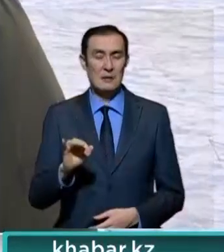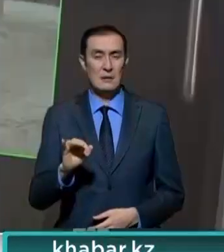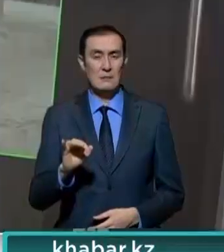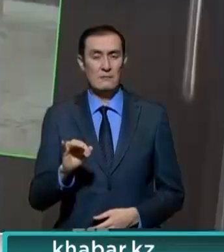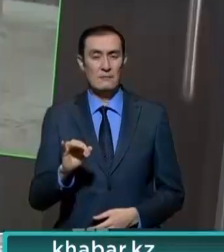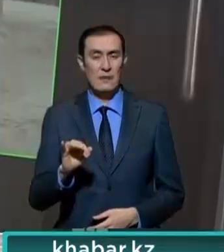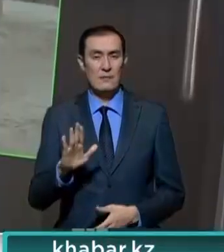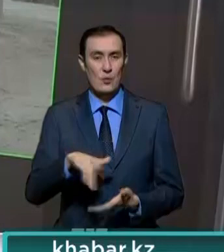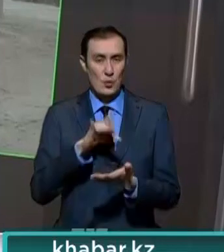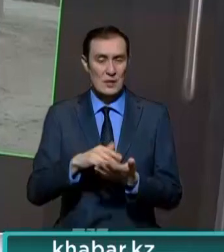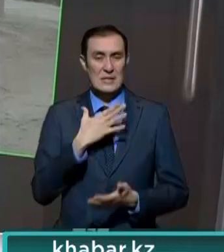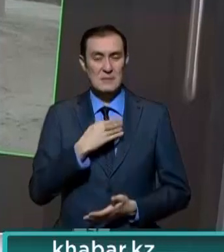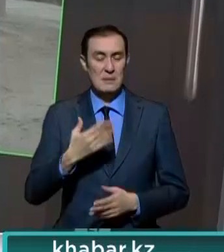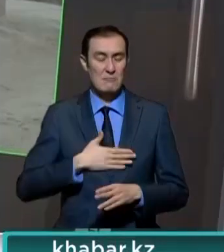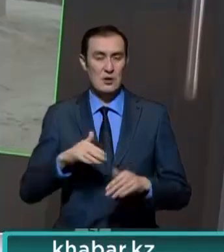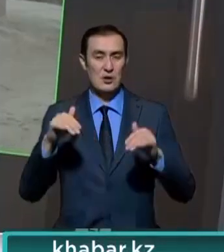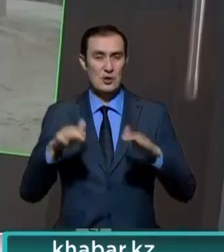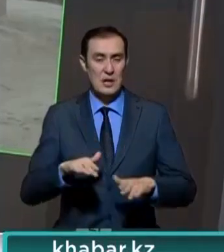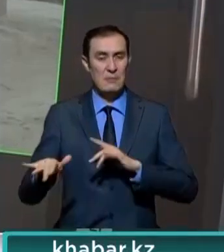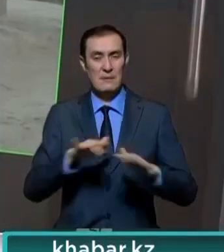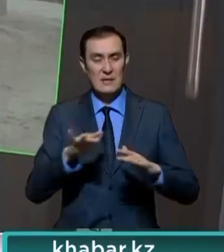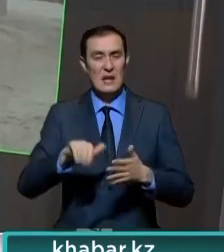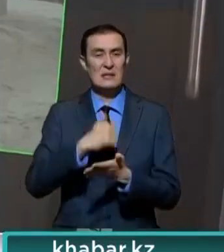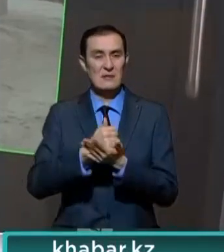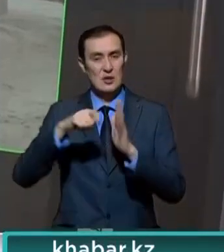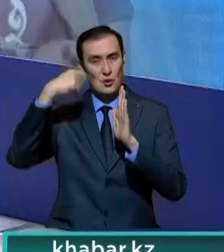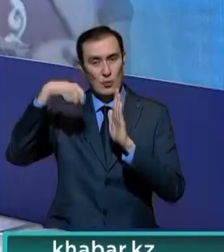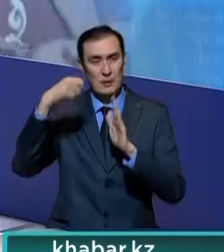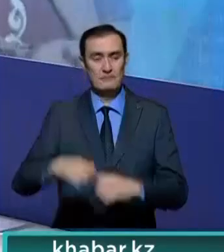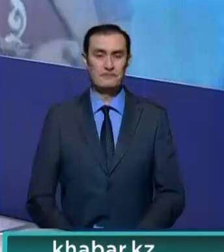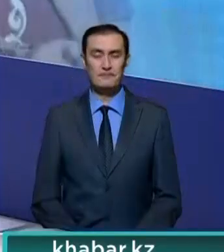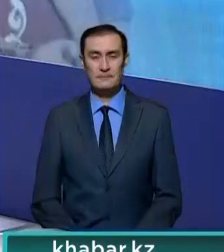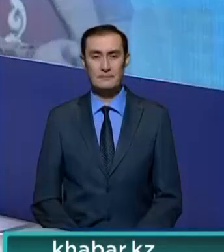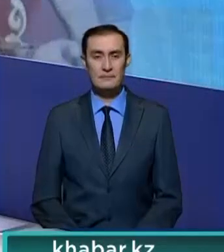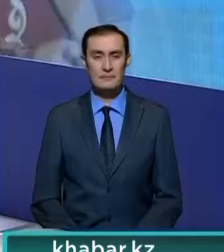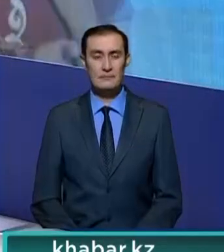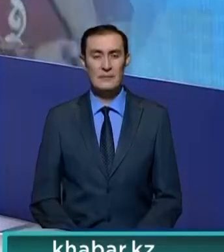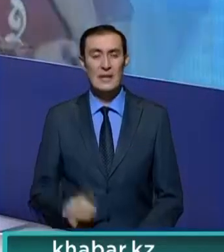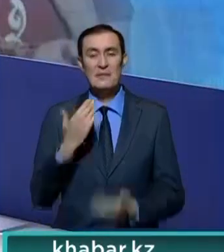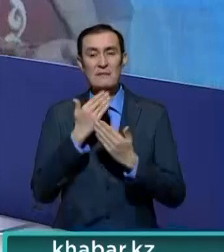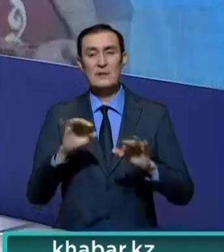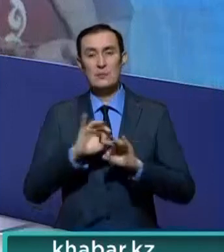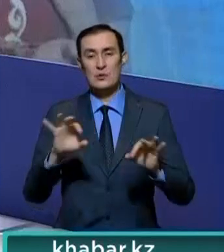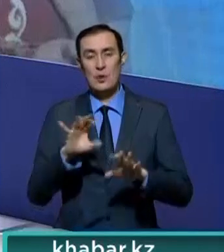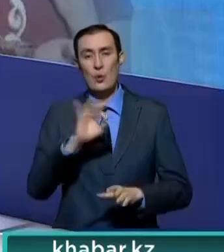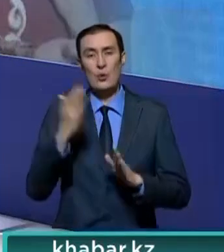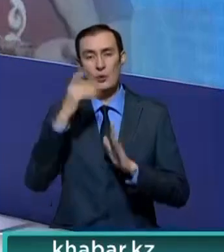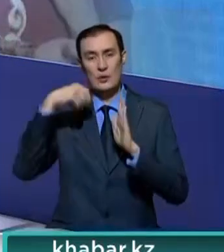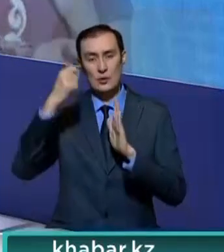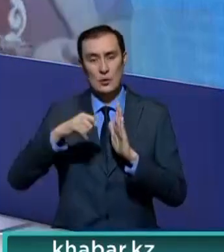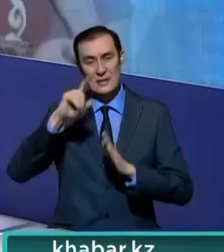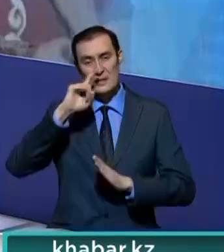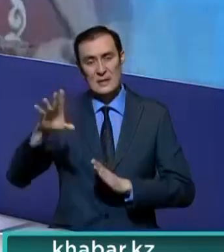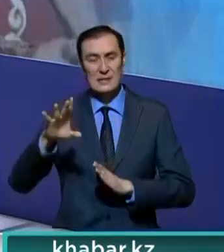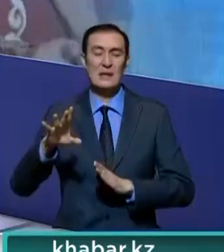непосредственно в городе Семей мы решили проводить основные съемки. И в завершении выпуска еще о кино. Известный